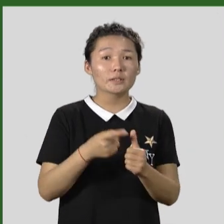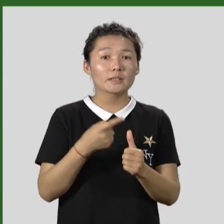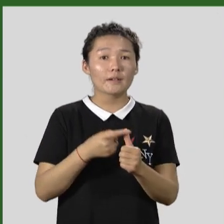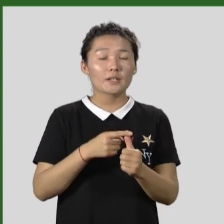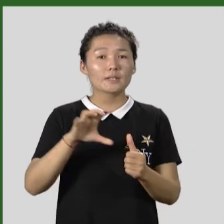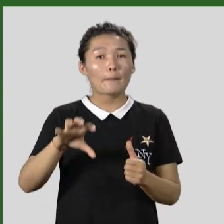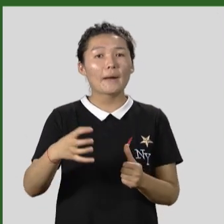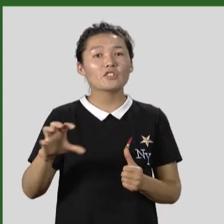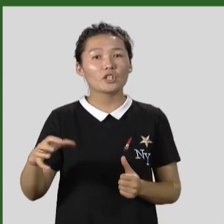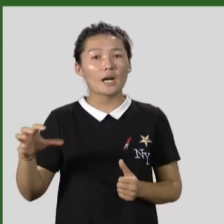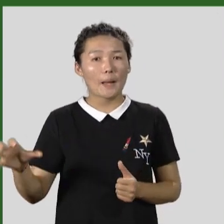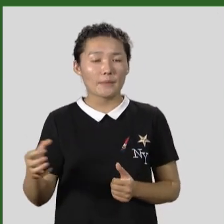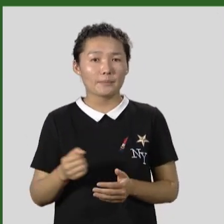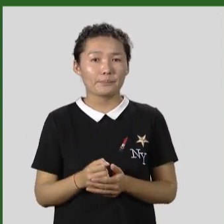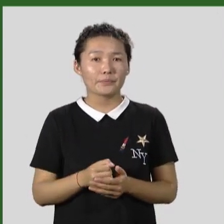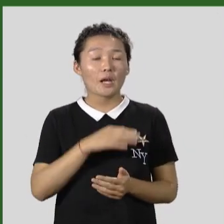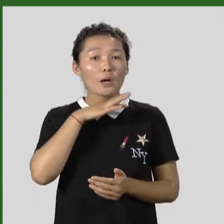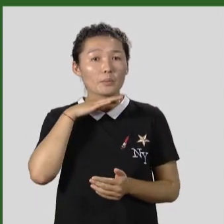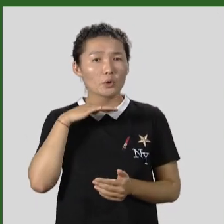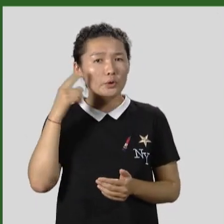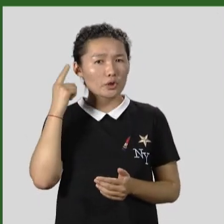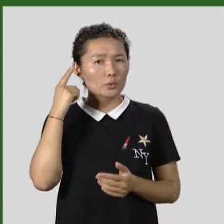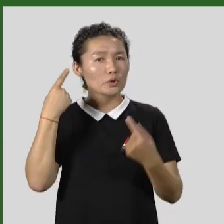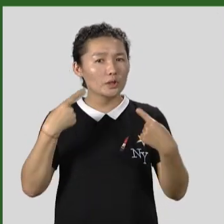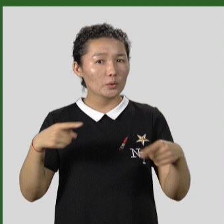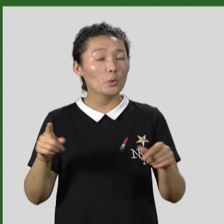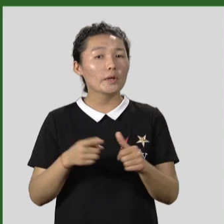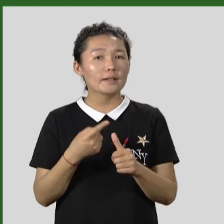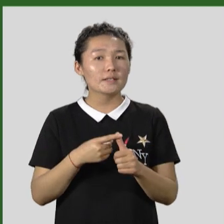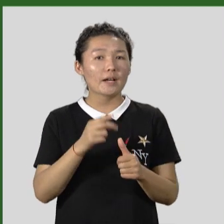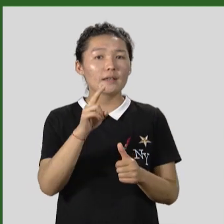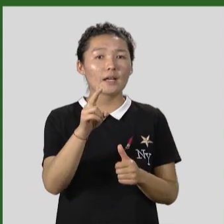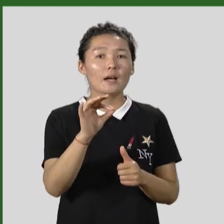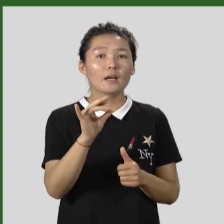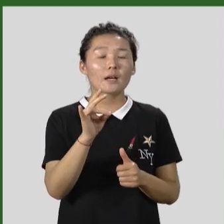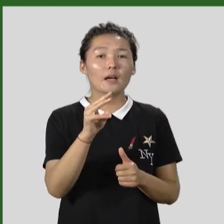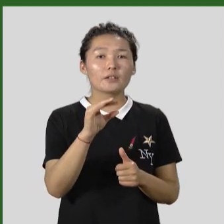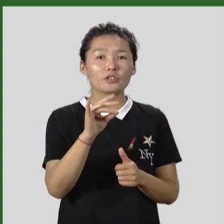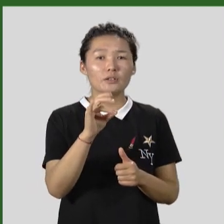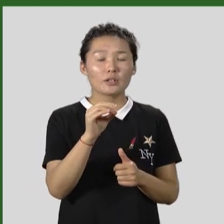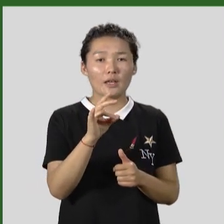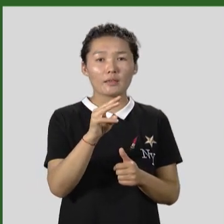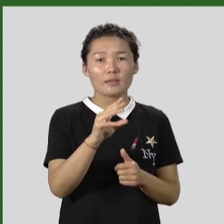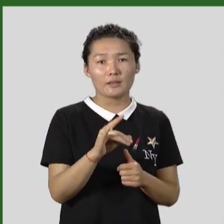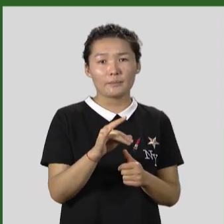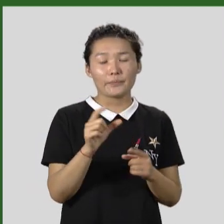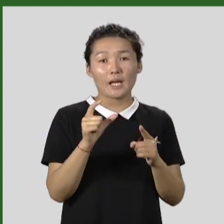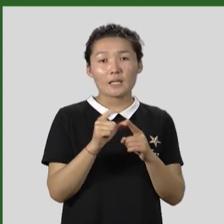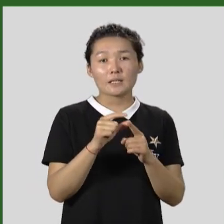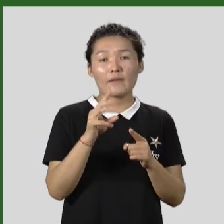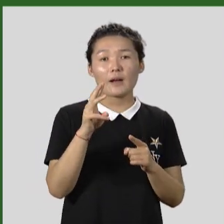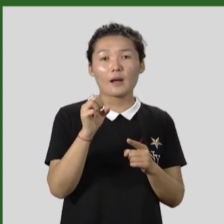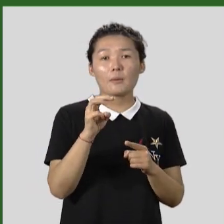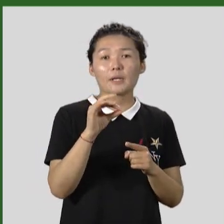материками. Многие слышали другое их название – континенты. Слова